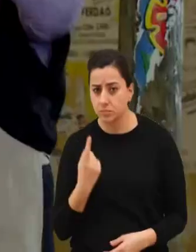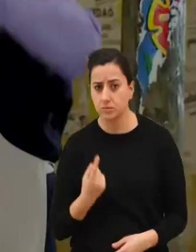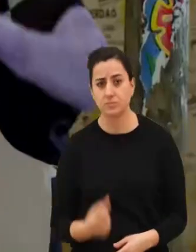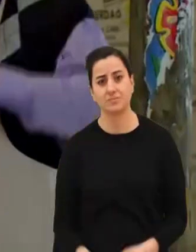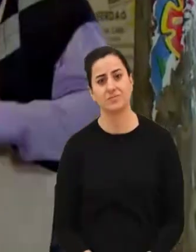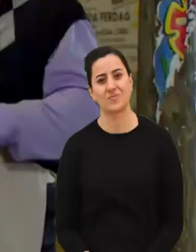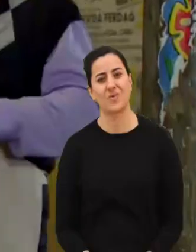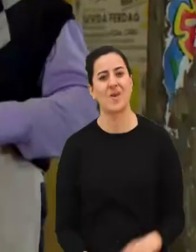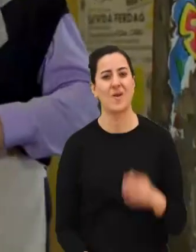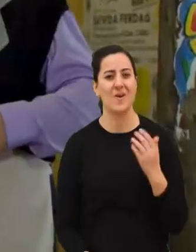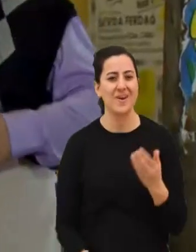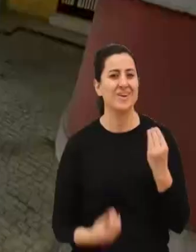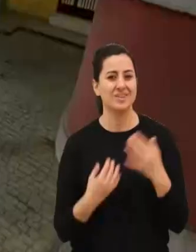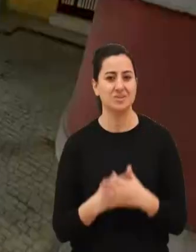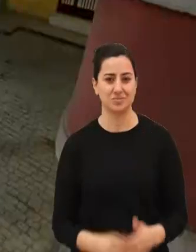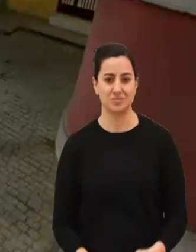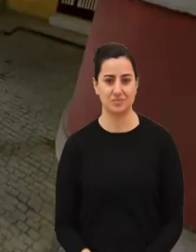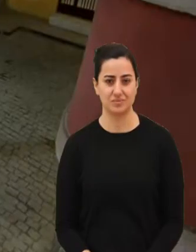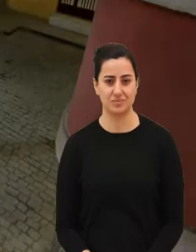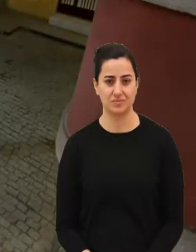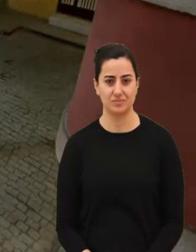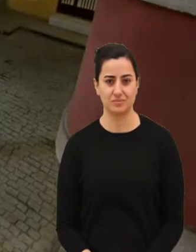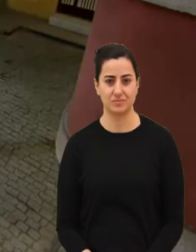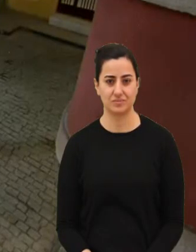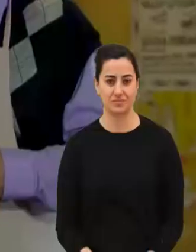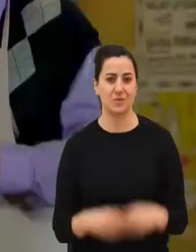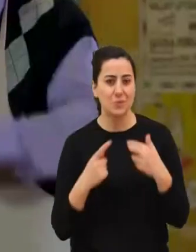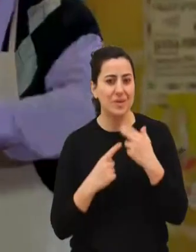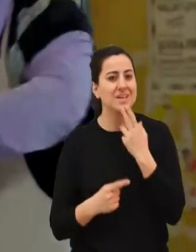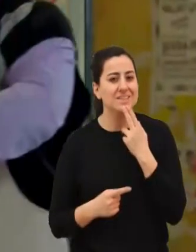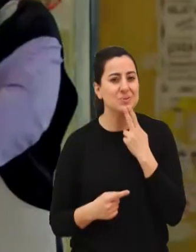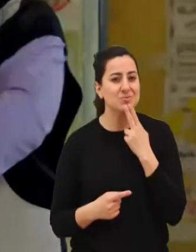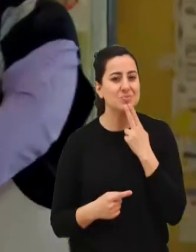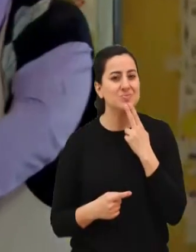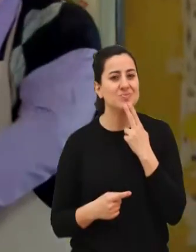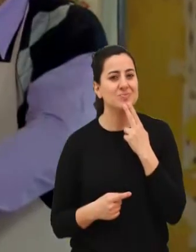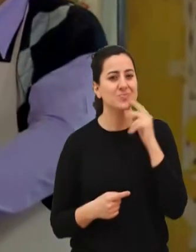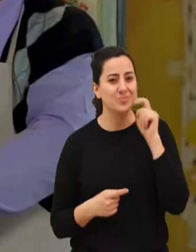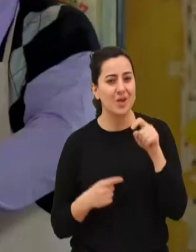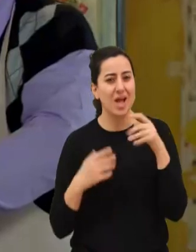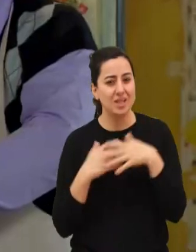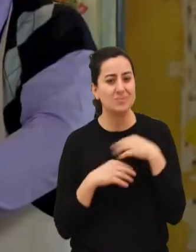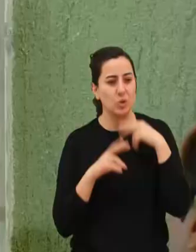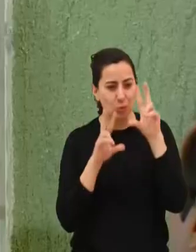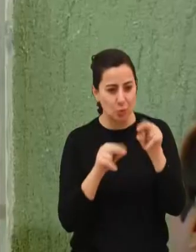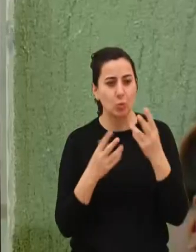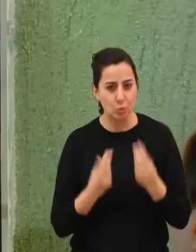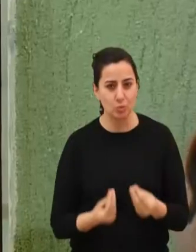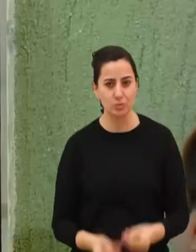hayırdır? Hayırlı akşamlar. Pencerideler. İyi akşamlar ya. Rukiye kızım. Canım. Olur mu bu akşam sende kalan